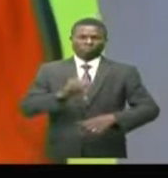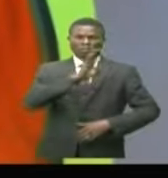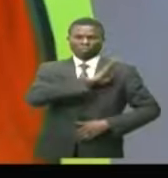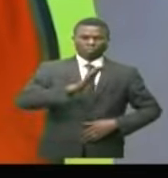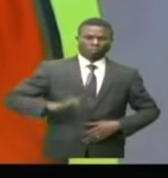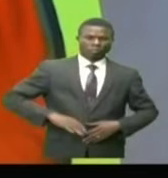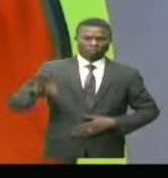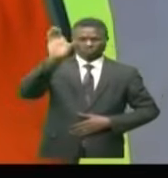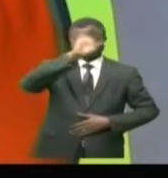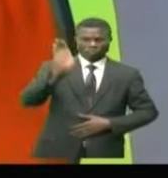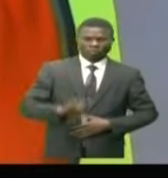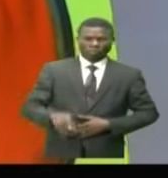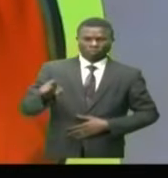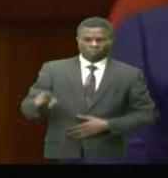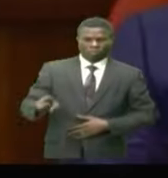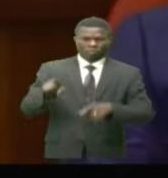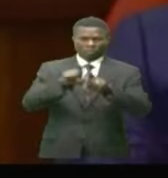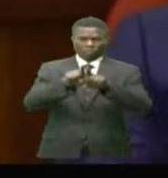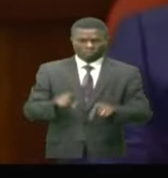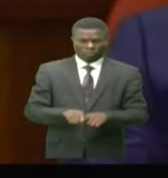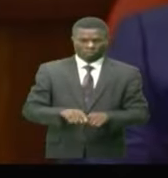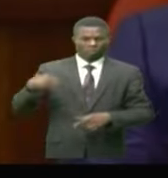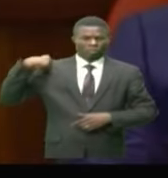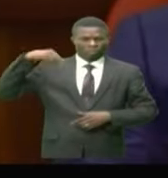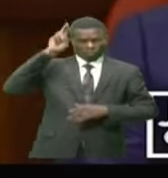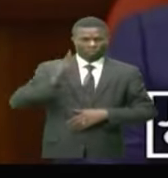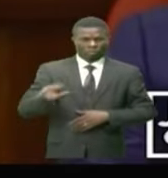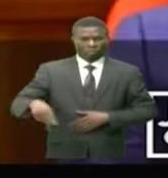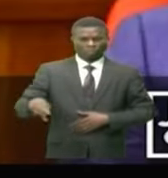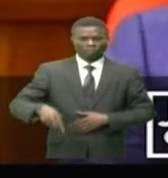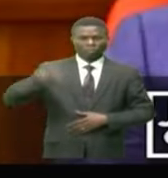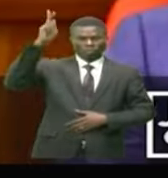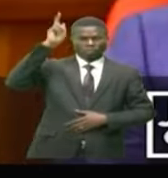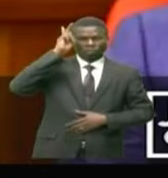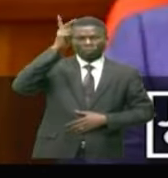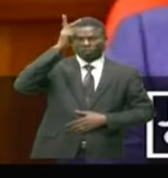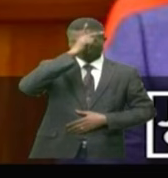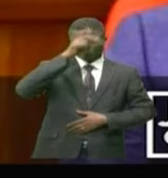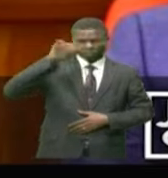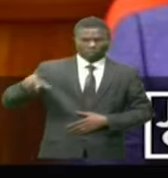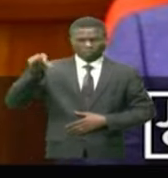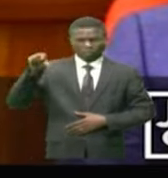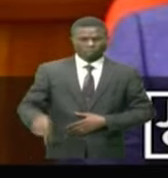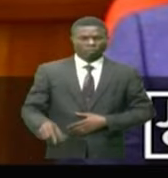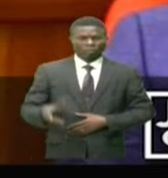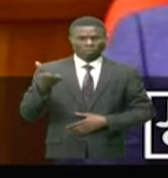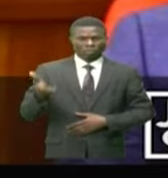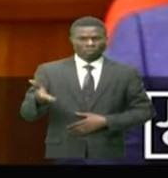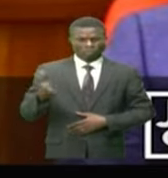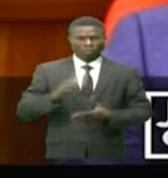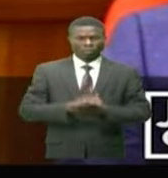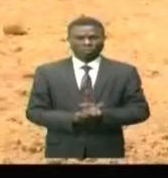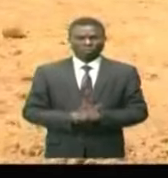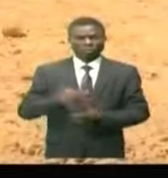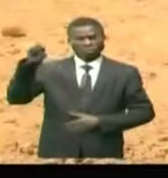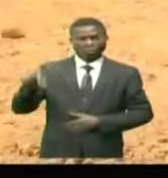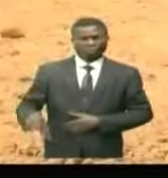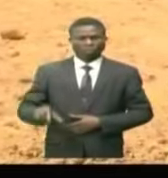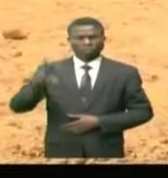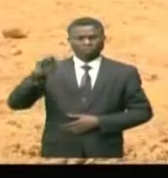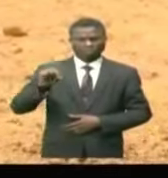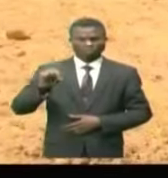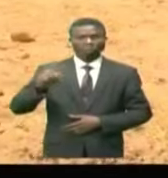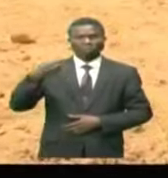commune de Chitouru ainsi que du gouverneur de la province du Haut-Katanga, Jacques Kiabula Katwe. Du quartier Nguya